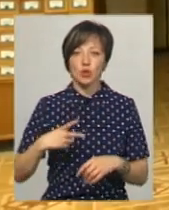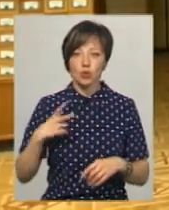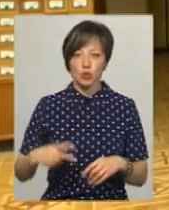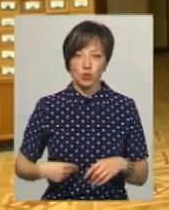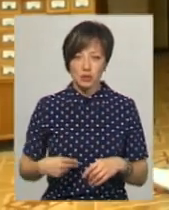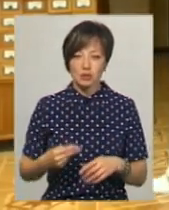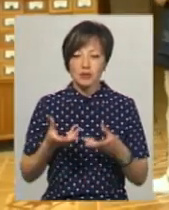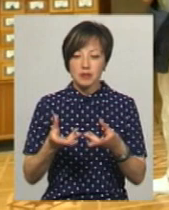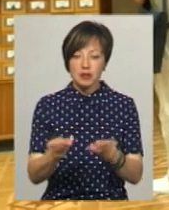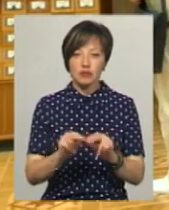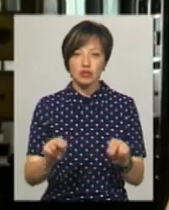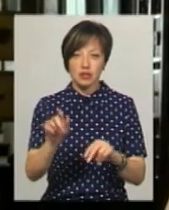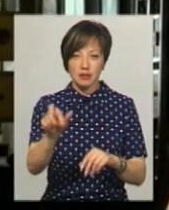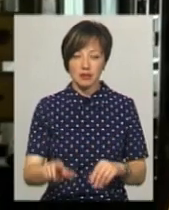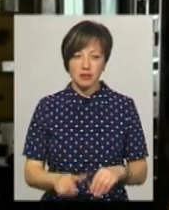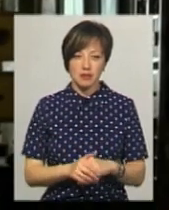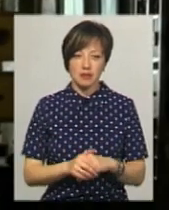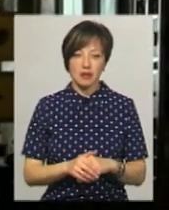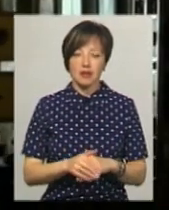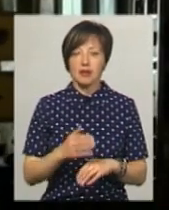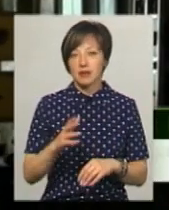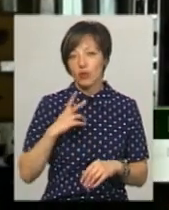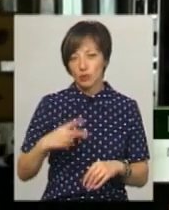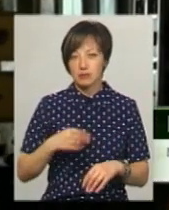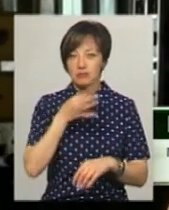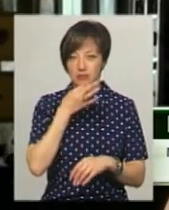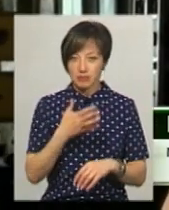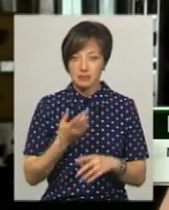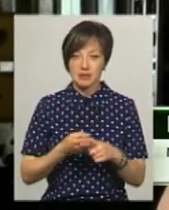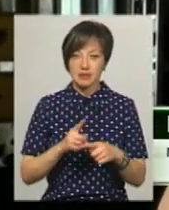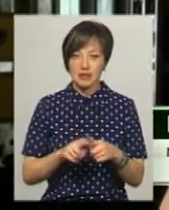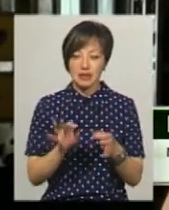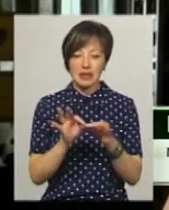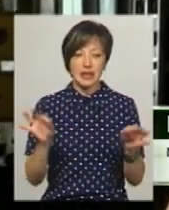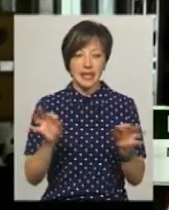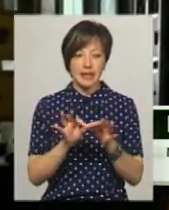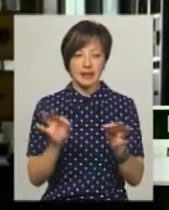доньці прищепила вчителька. Богдані сподобалося саме от нитки,